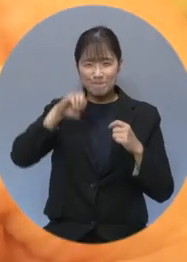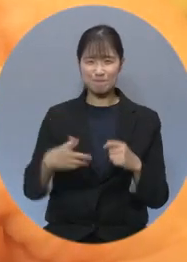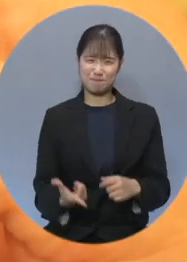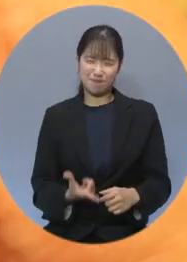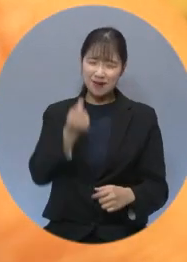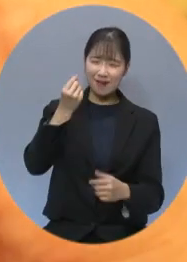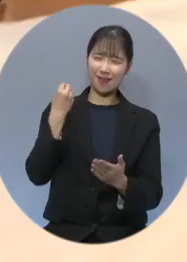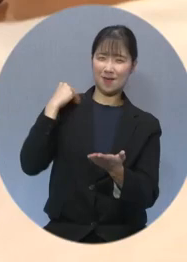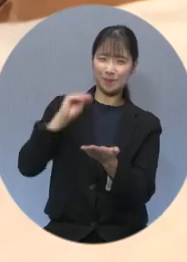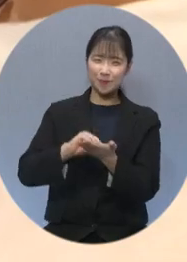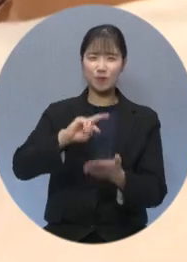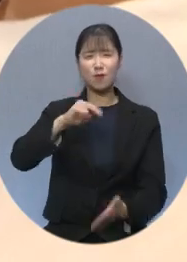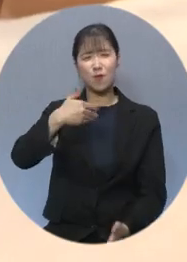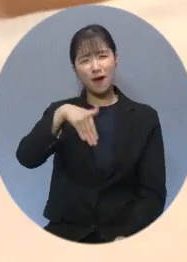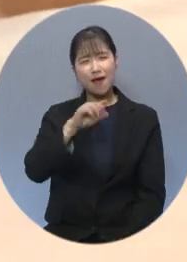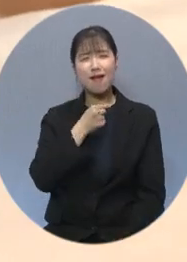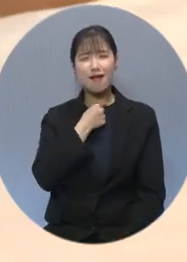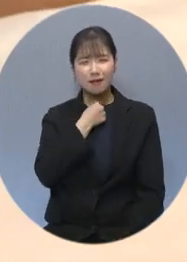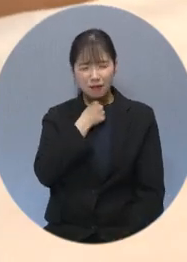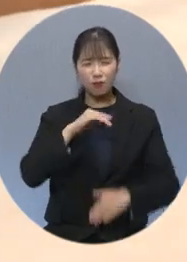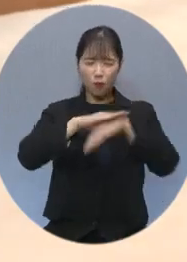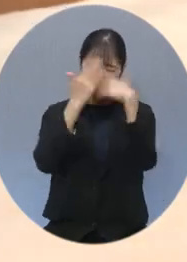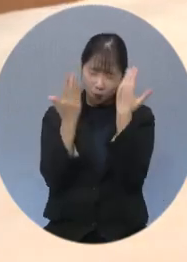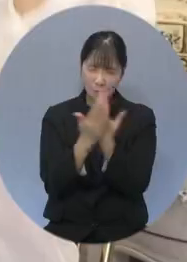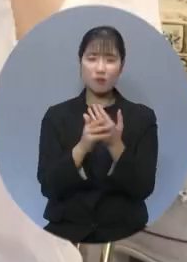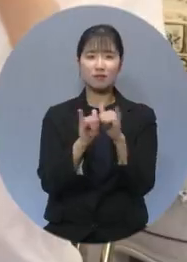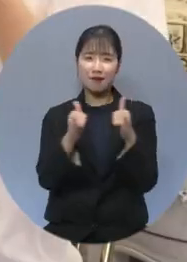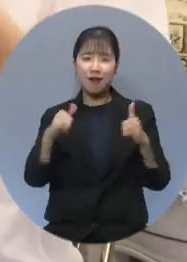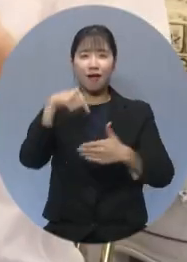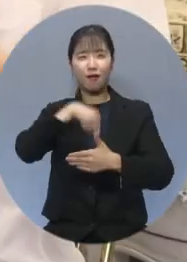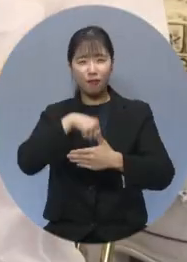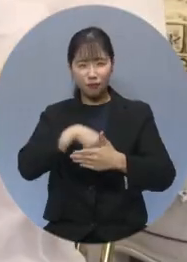건강한 일상을 회복하고픈 온 국민의 바람은